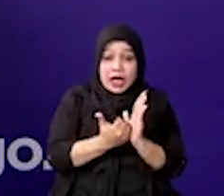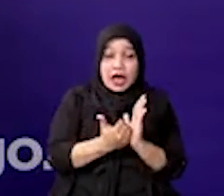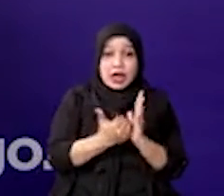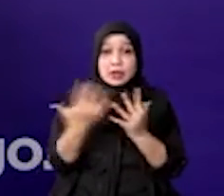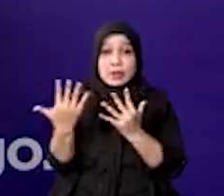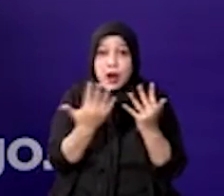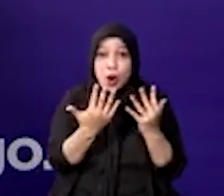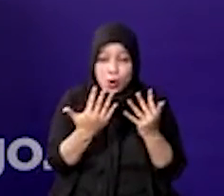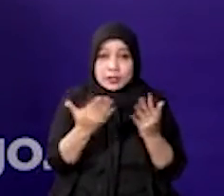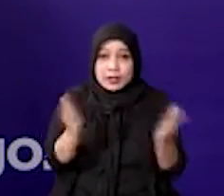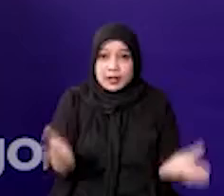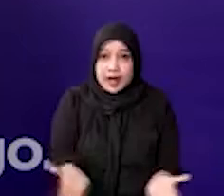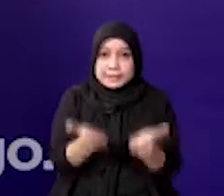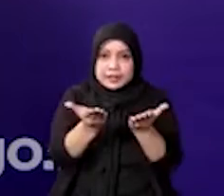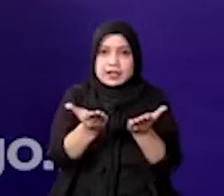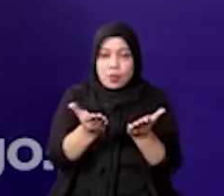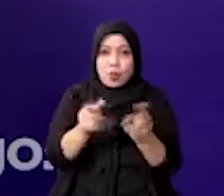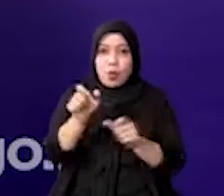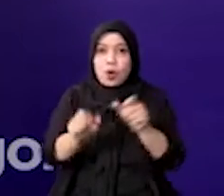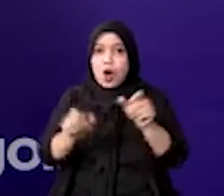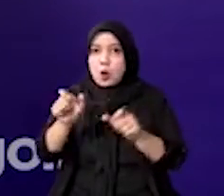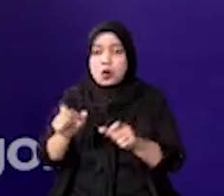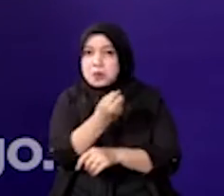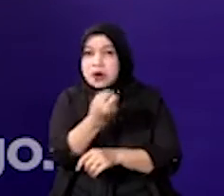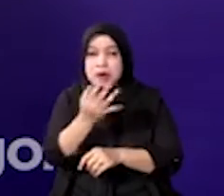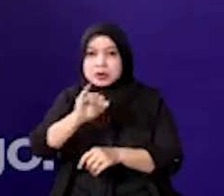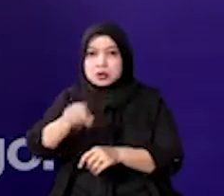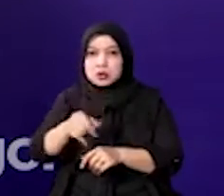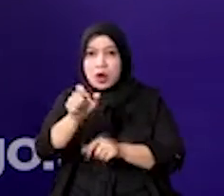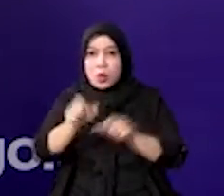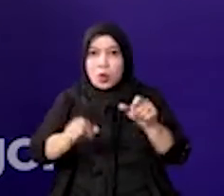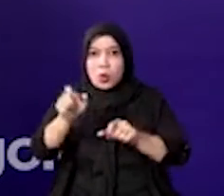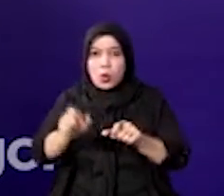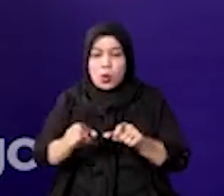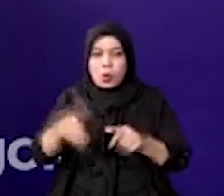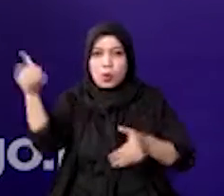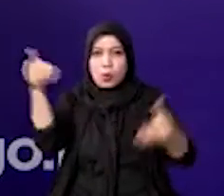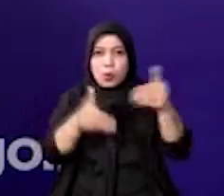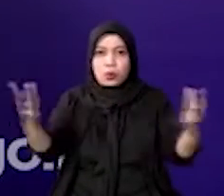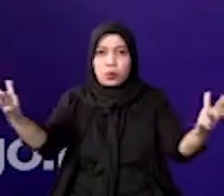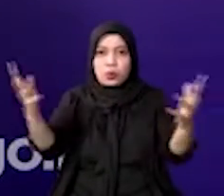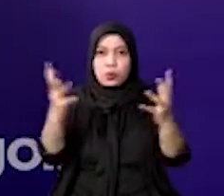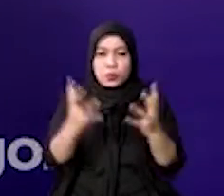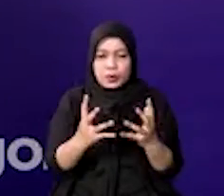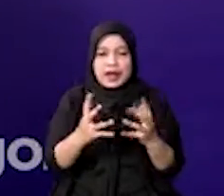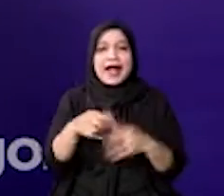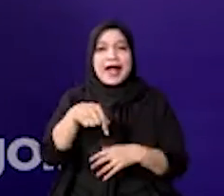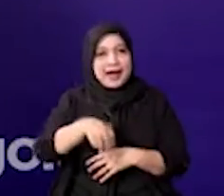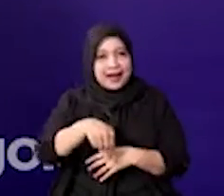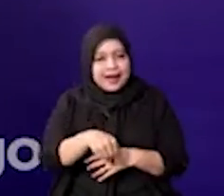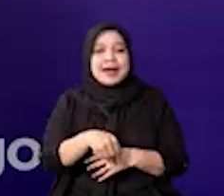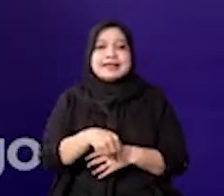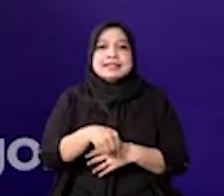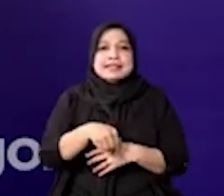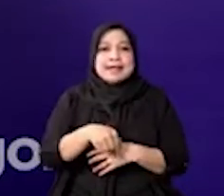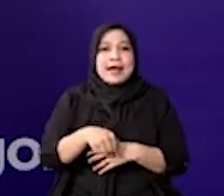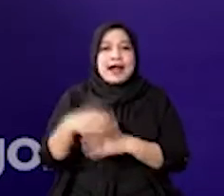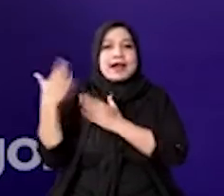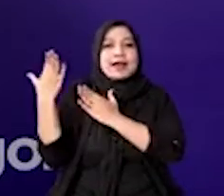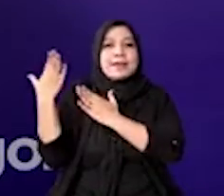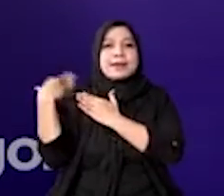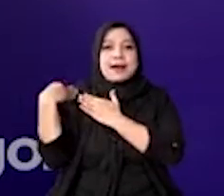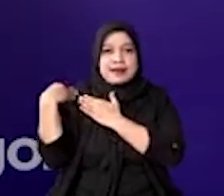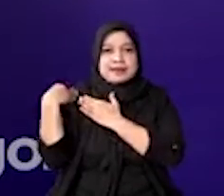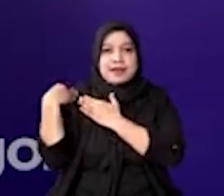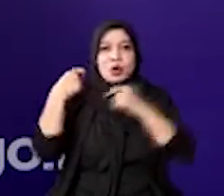Pak Nah inilah fungsi para Satgas fungsi para Walikota Gubernur agar